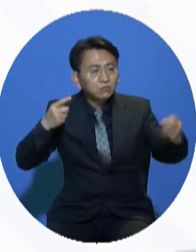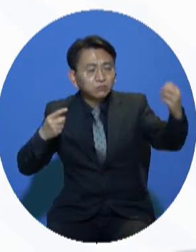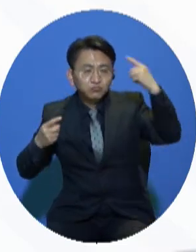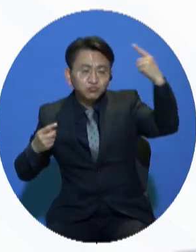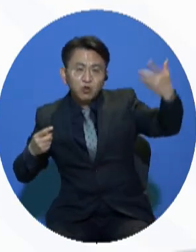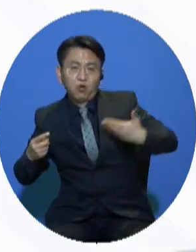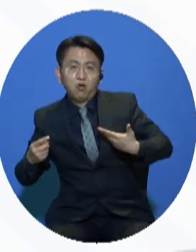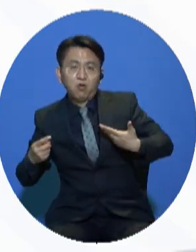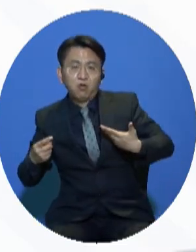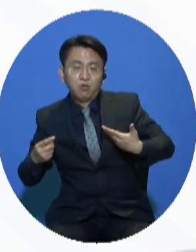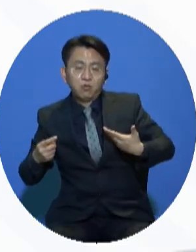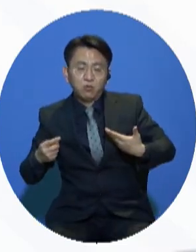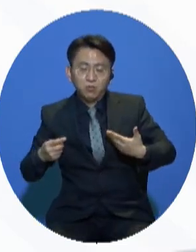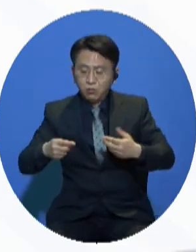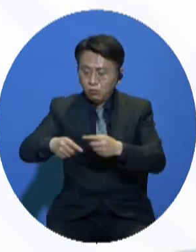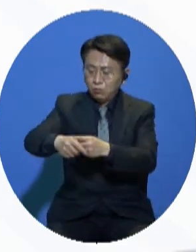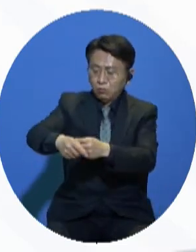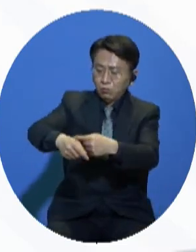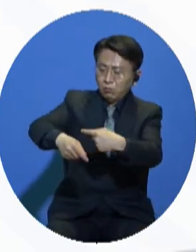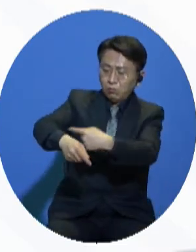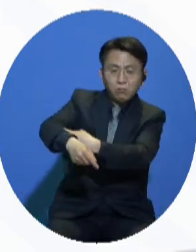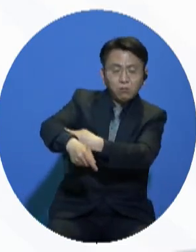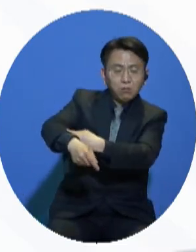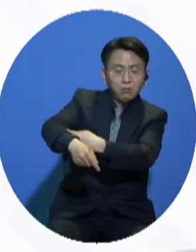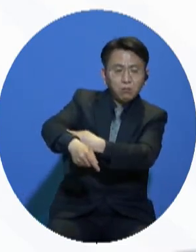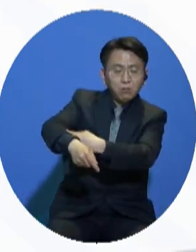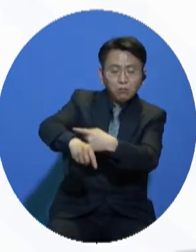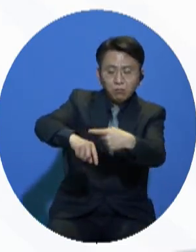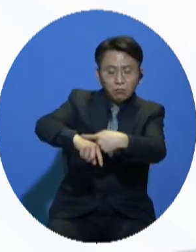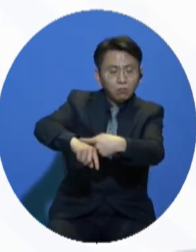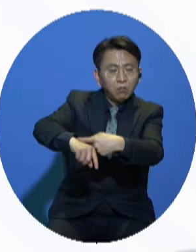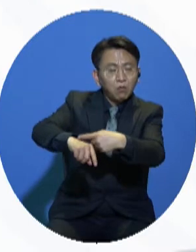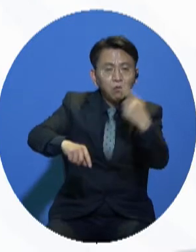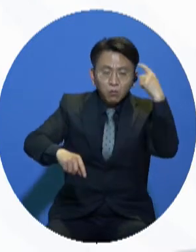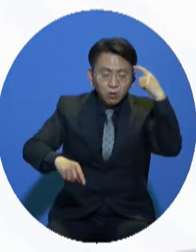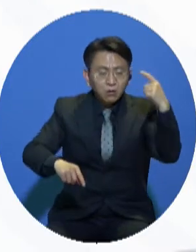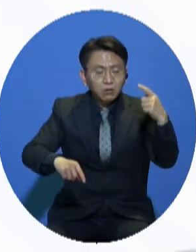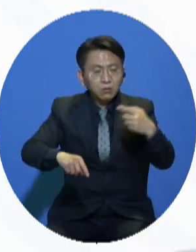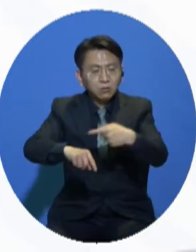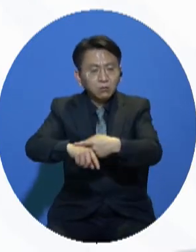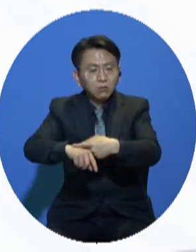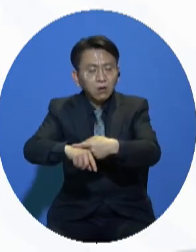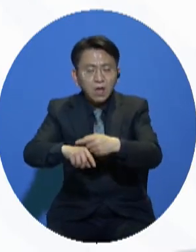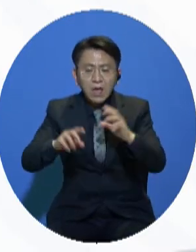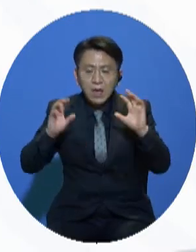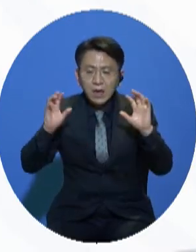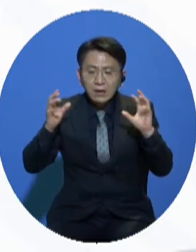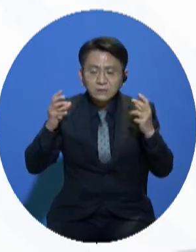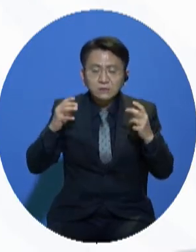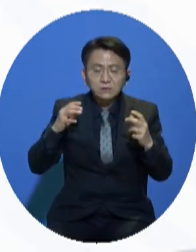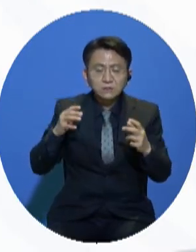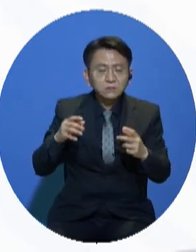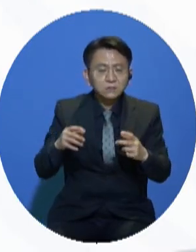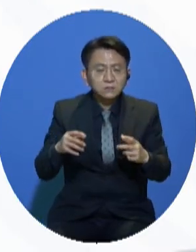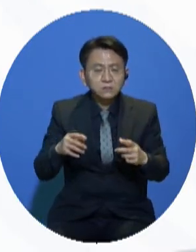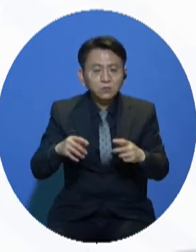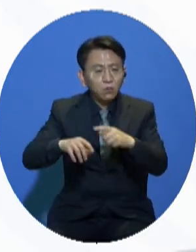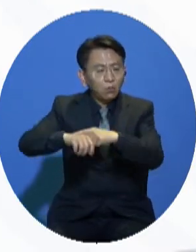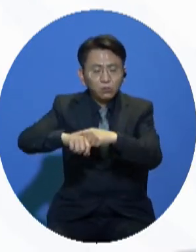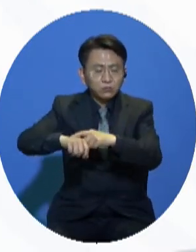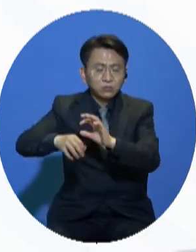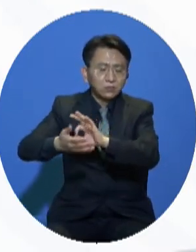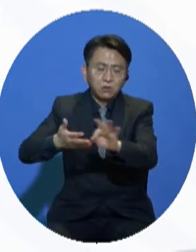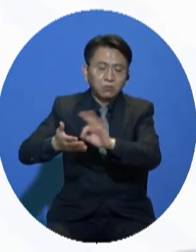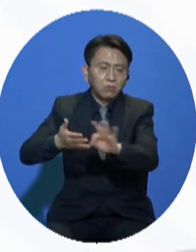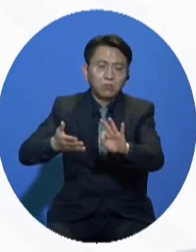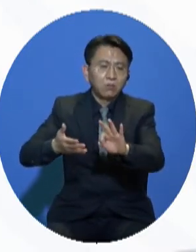라고 should just be switching 물어봤습니다. to whichever's 주사 more 바늘을 comfortable. 꽂고 있었는데 And so 근데 the doctor had a little 의사가 look around the rest of my 이렇게 body to see if there 어린 was anything else 나이에는 that 사실 stood 꼭 out to him. 오른손만